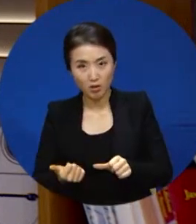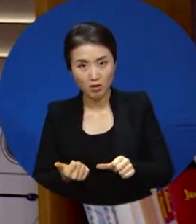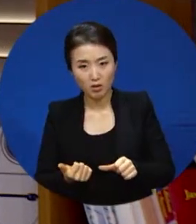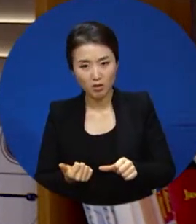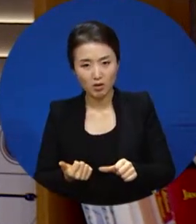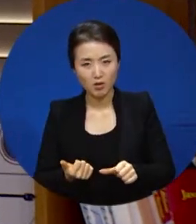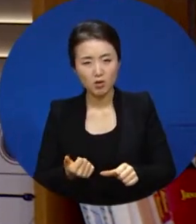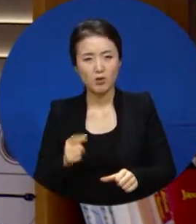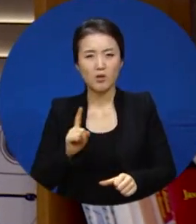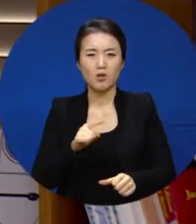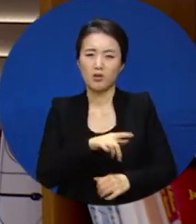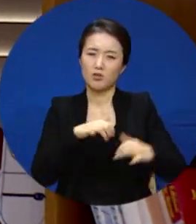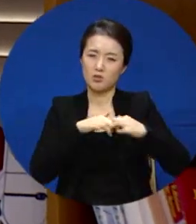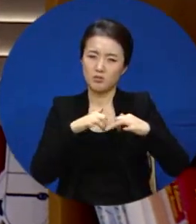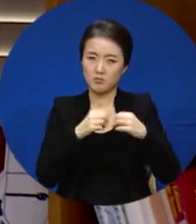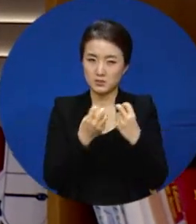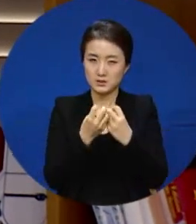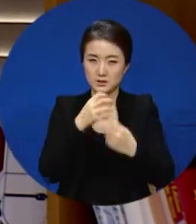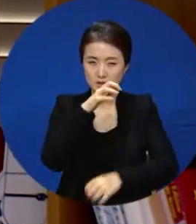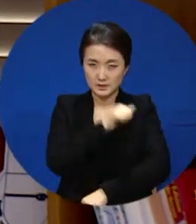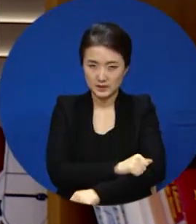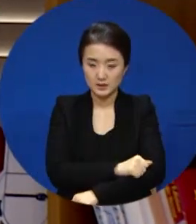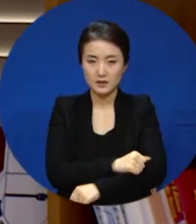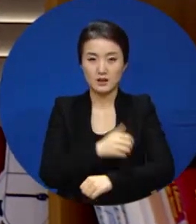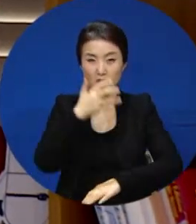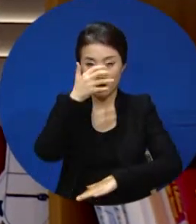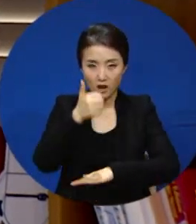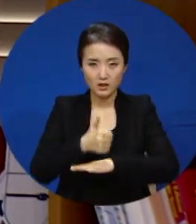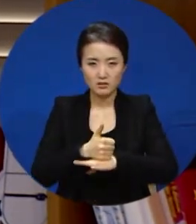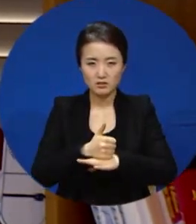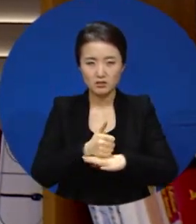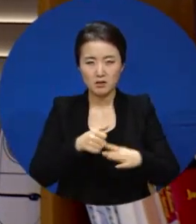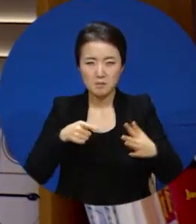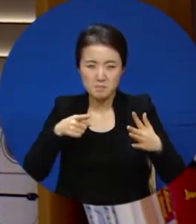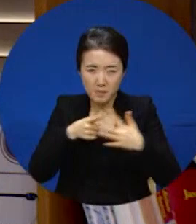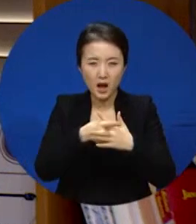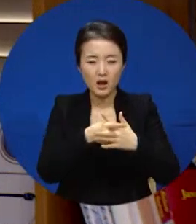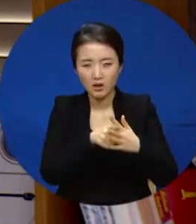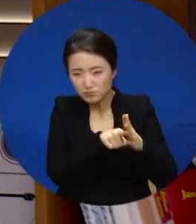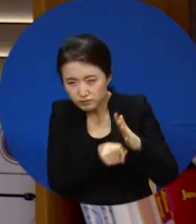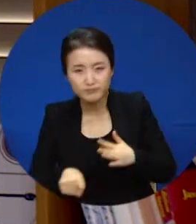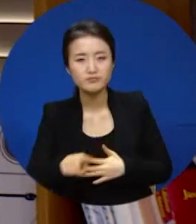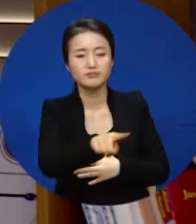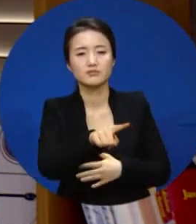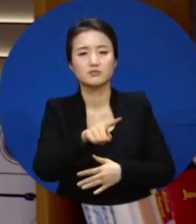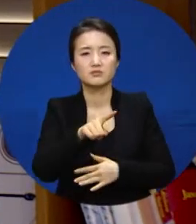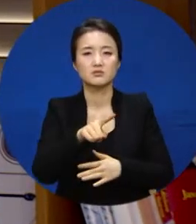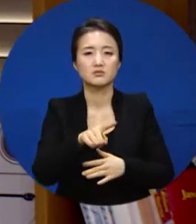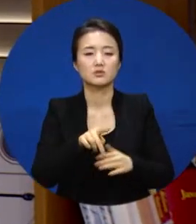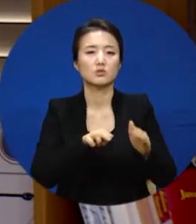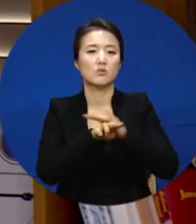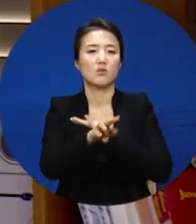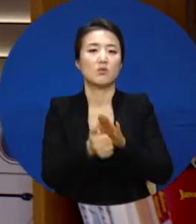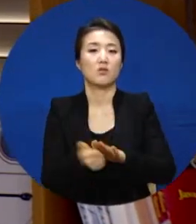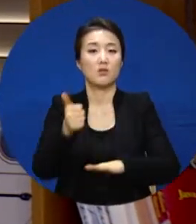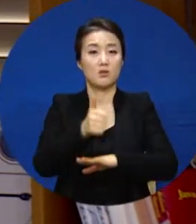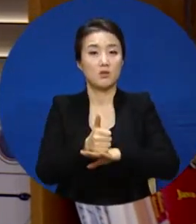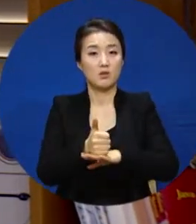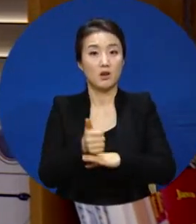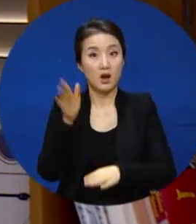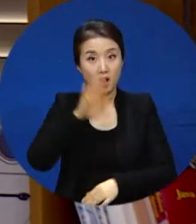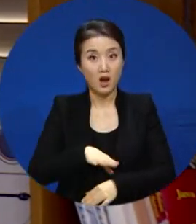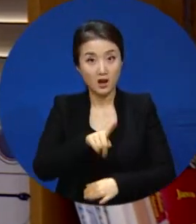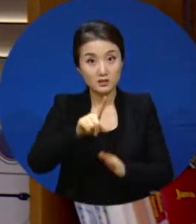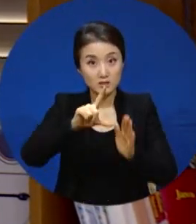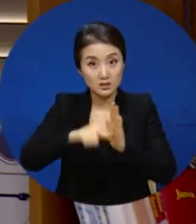워낙 전쟁을 잘 하니까 그걸 뚫어 뚫고 탈출을 하는데 그 탈출하는 과정 중에 무슨 일이 벌어진다면